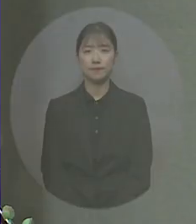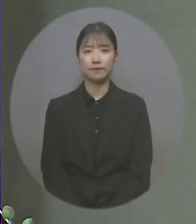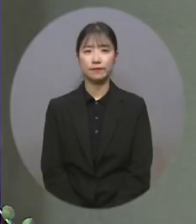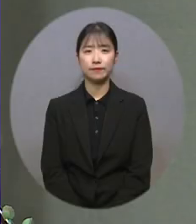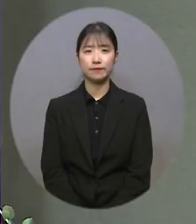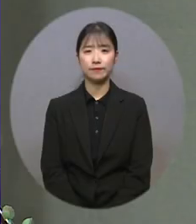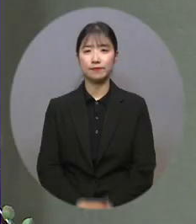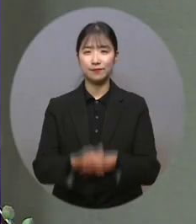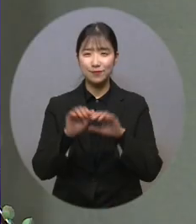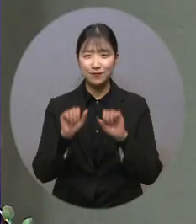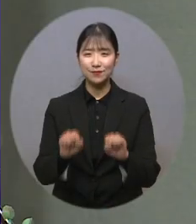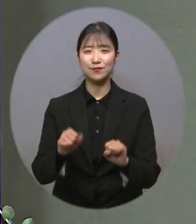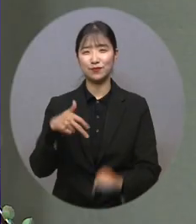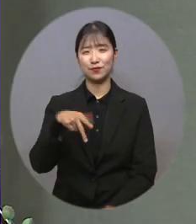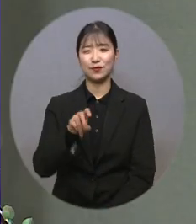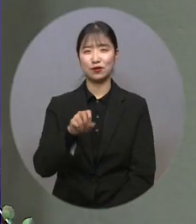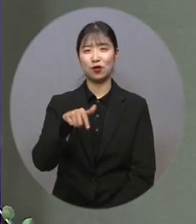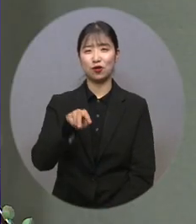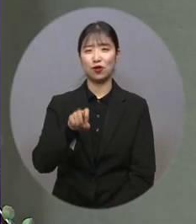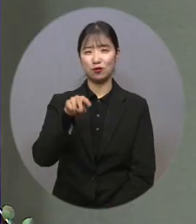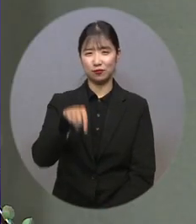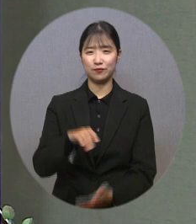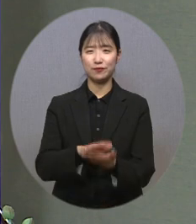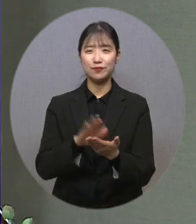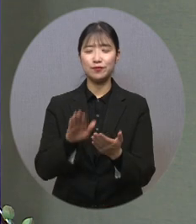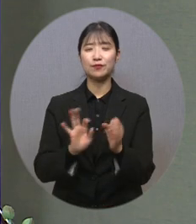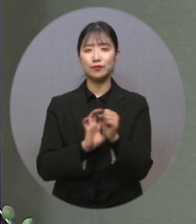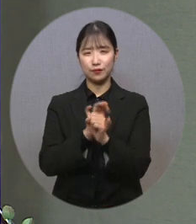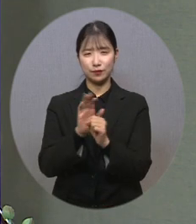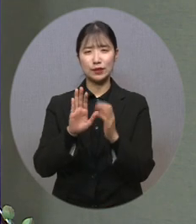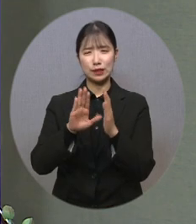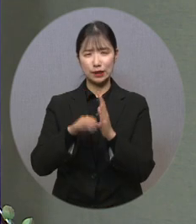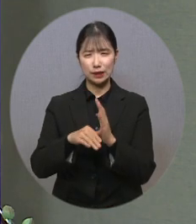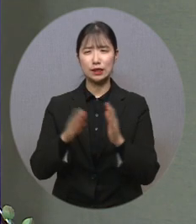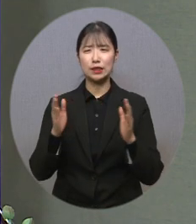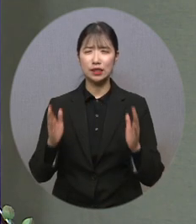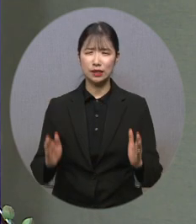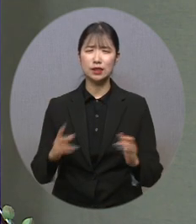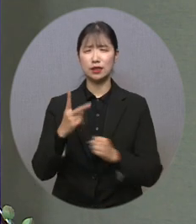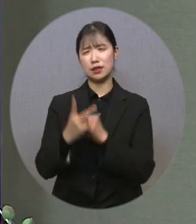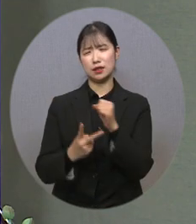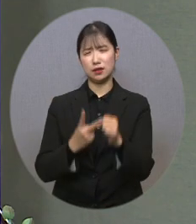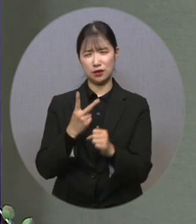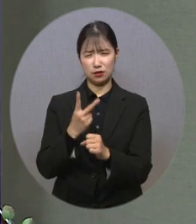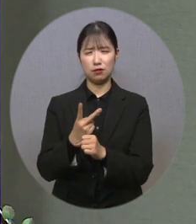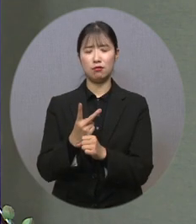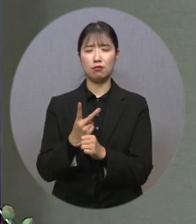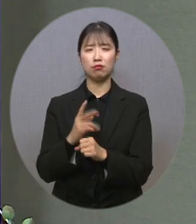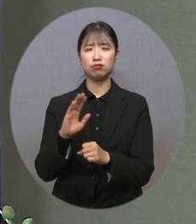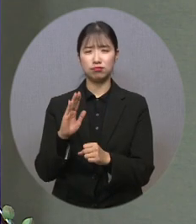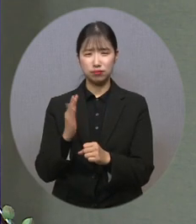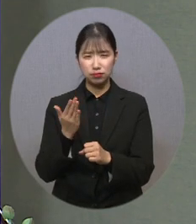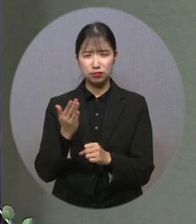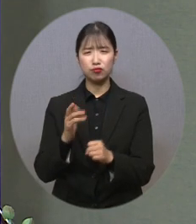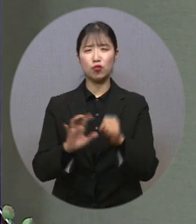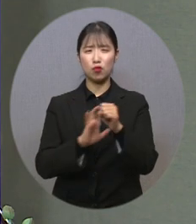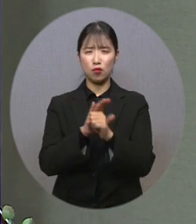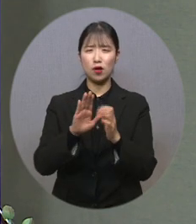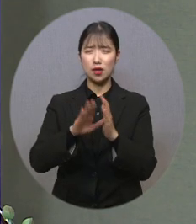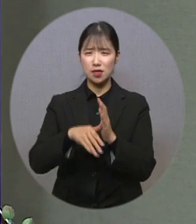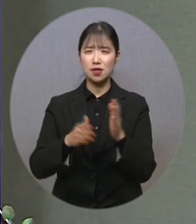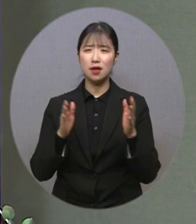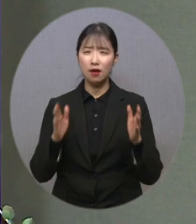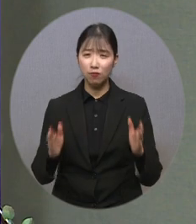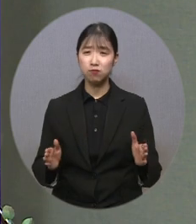안녕하십니까. 정경수입니다. 네, 코로나 시대를 저희가 2년이나 겪었는데 이 코로나